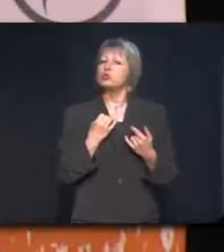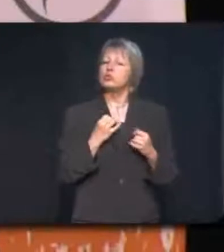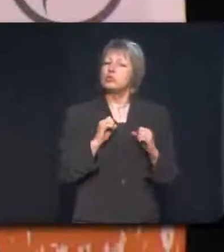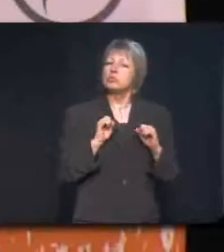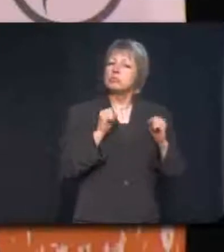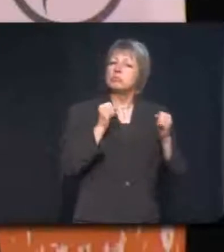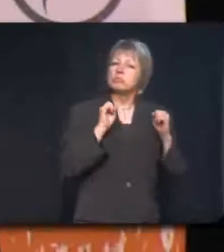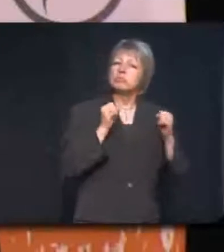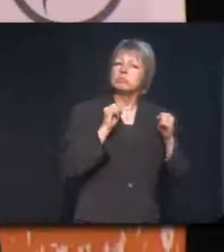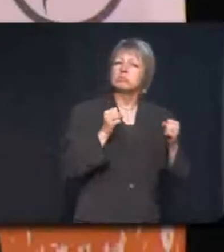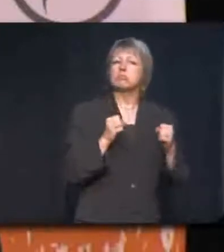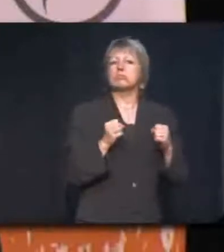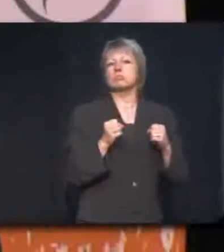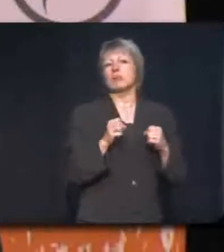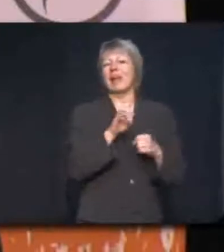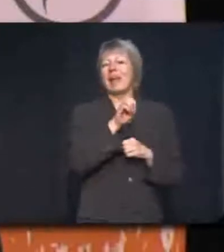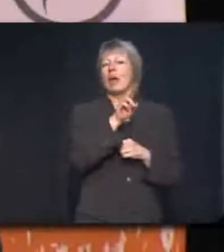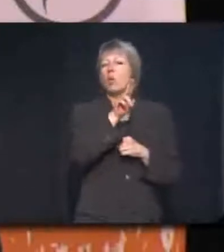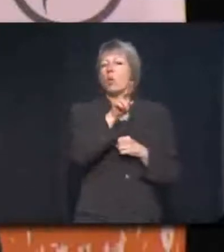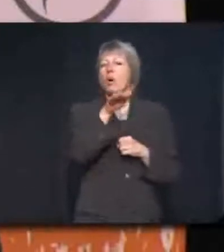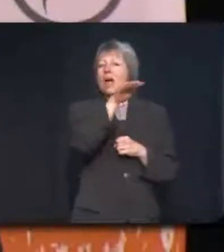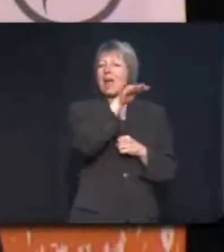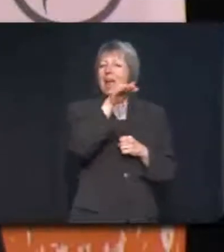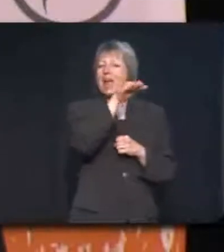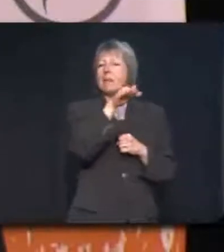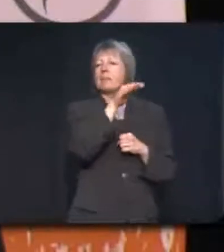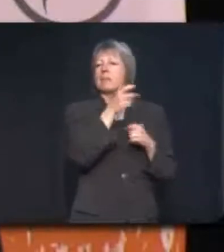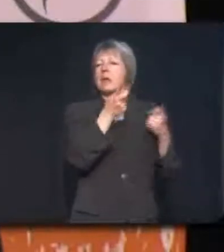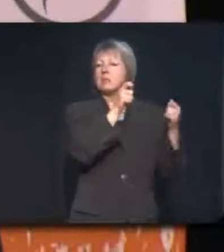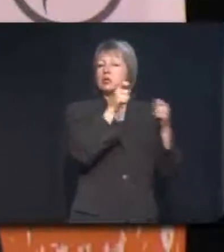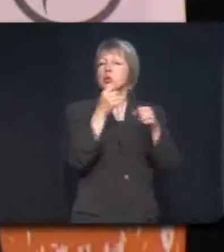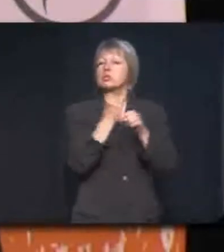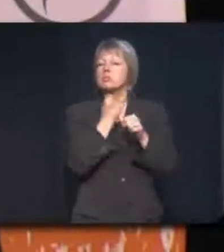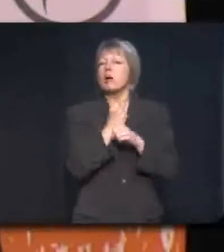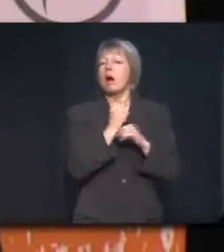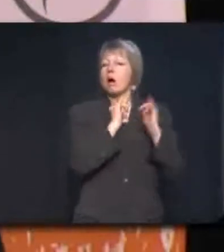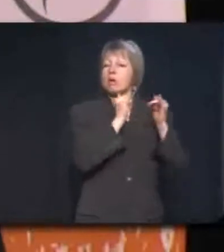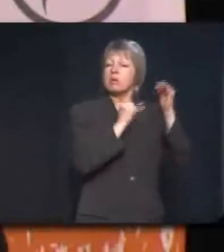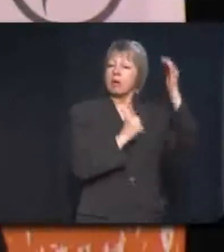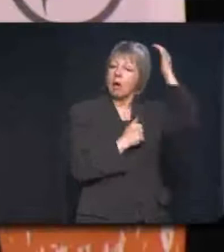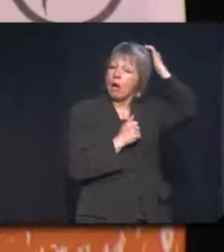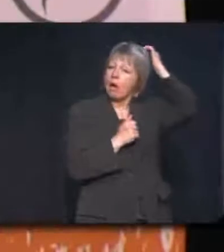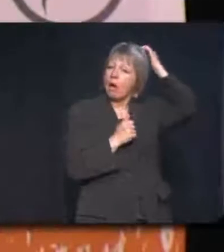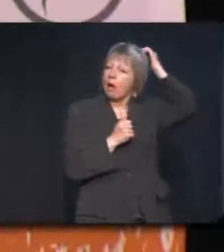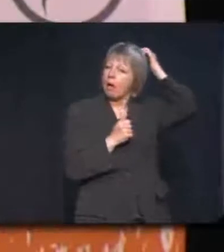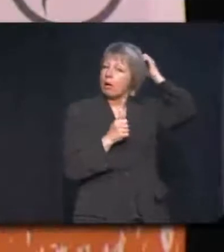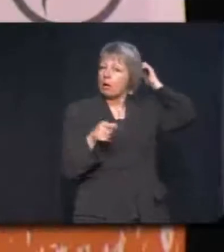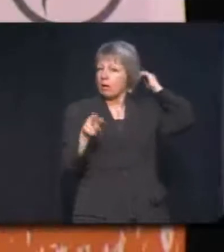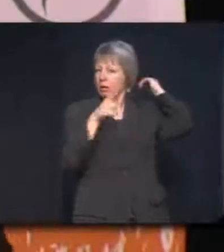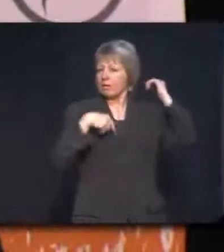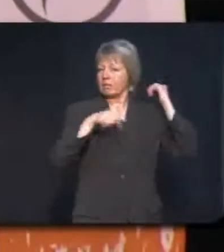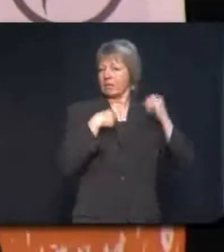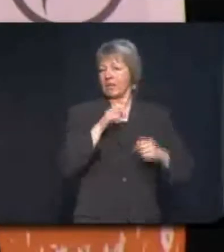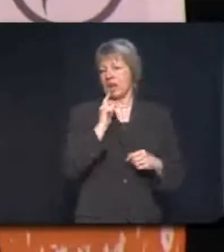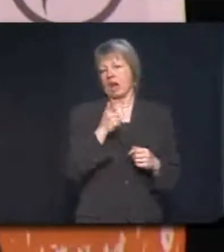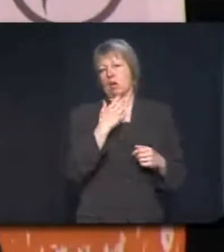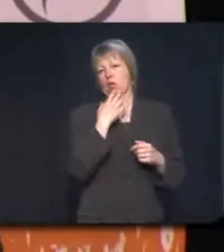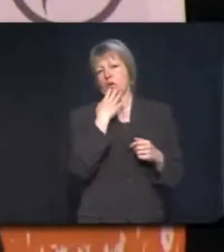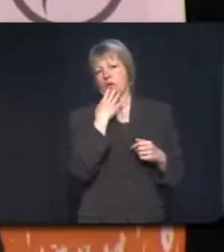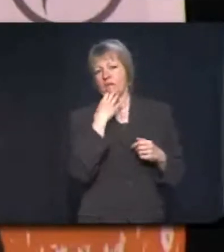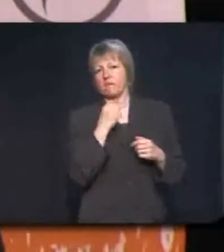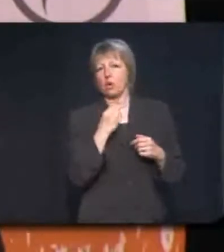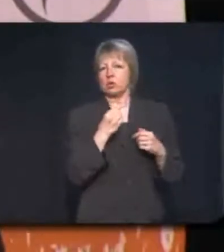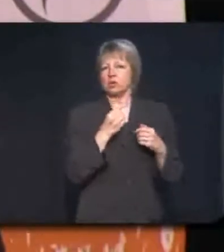hinwirken dass auf EU eben eine Beschlüsse gefasst werden prinzipiell in den Antrag steht auch drin dass wir wollen dass dann Referendum darüber durchgeführt wird also das